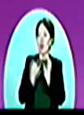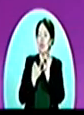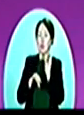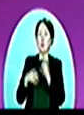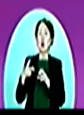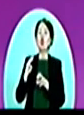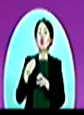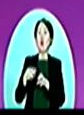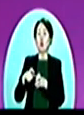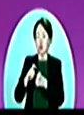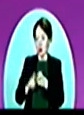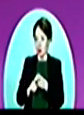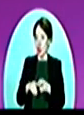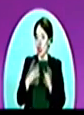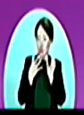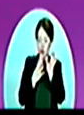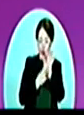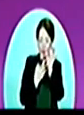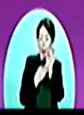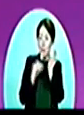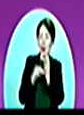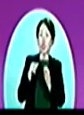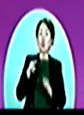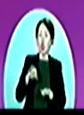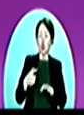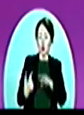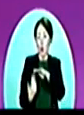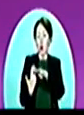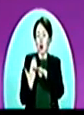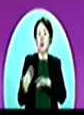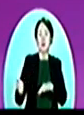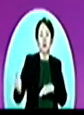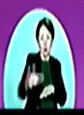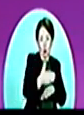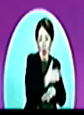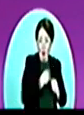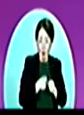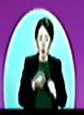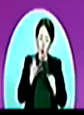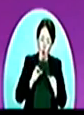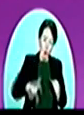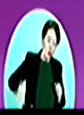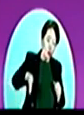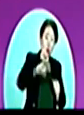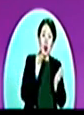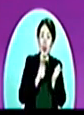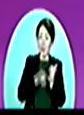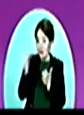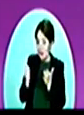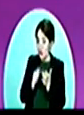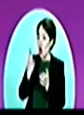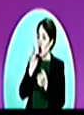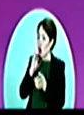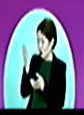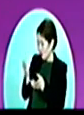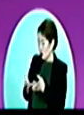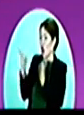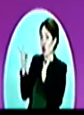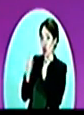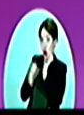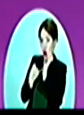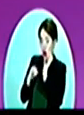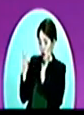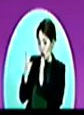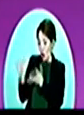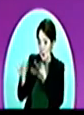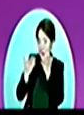төмс, 28 мянган тонн тосны ургамал тус тус хураан авч, хүн амын хэрэгцээг гол нэрийн хүнсний ногоогоор